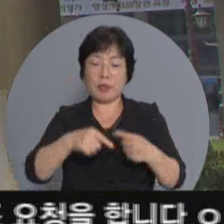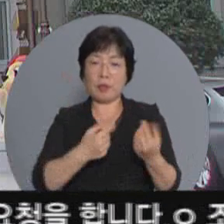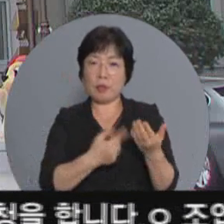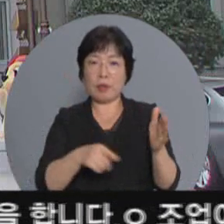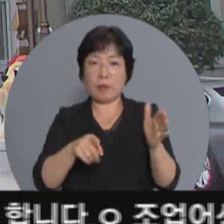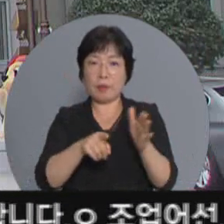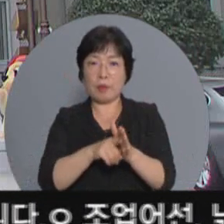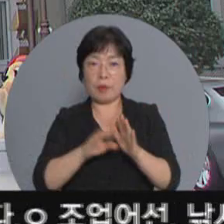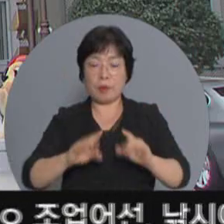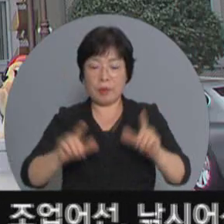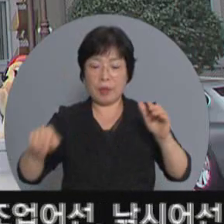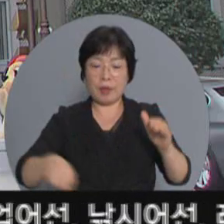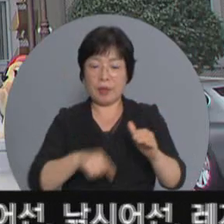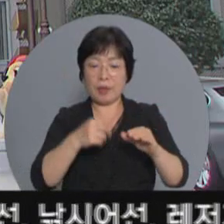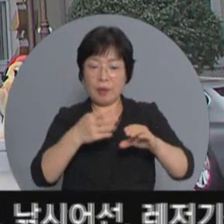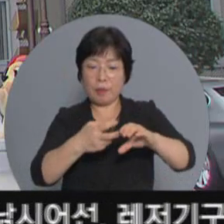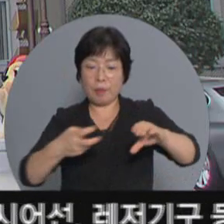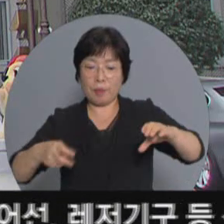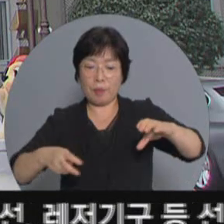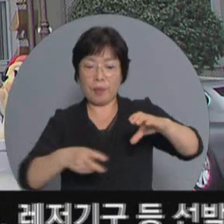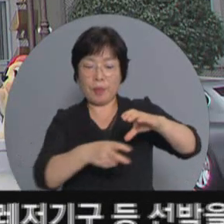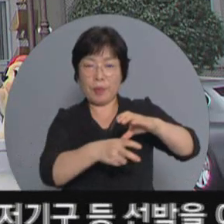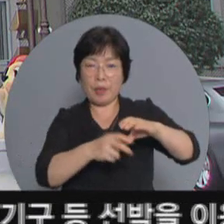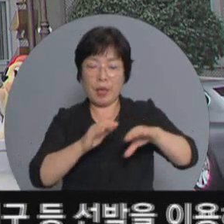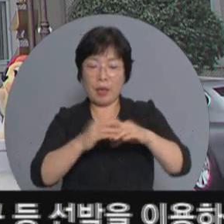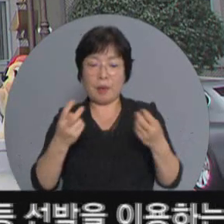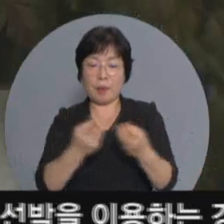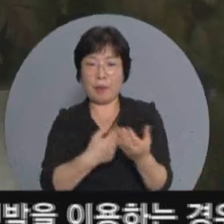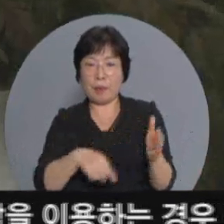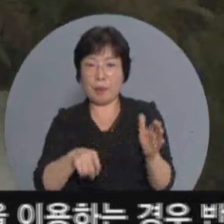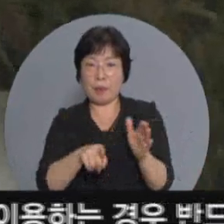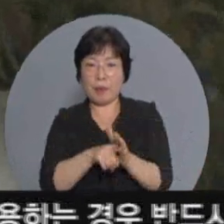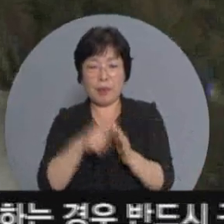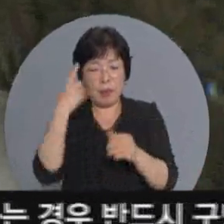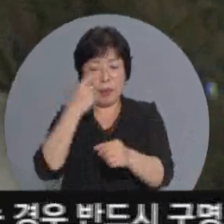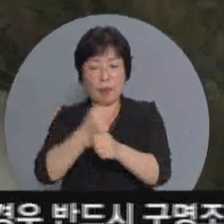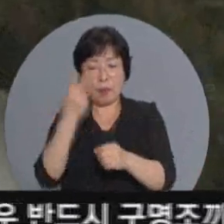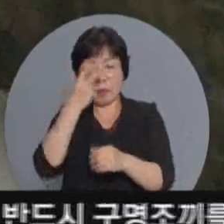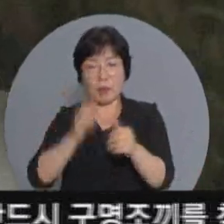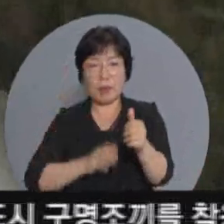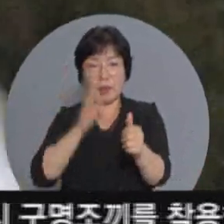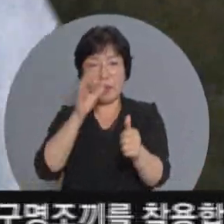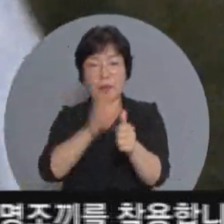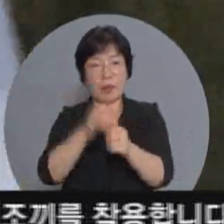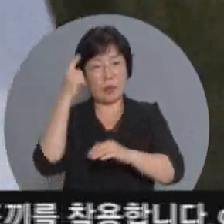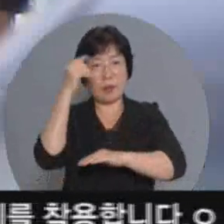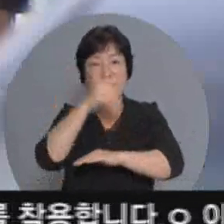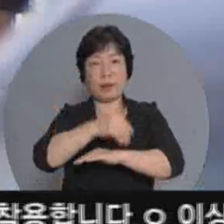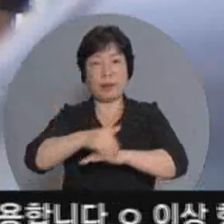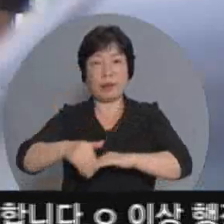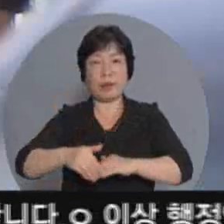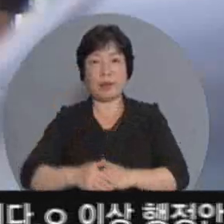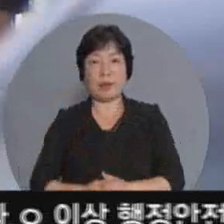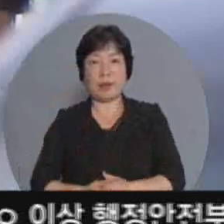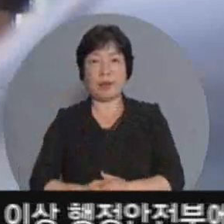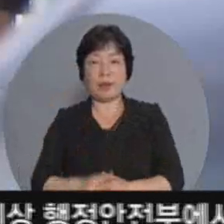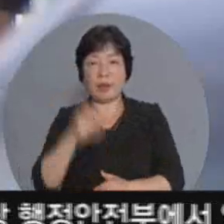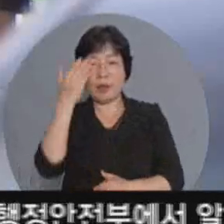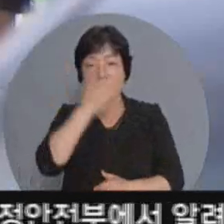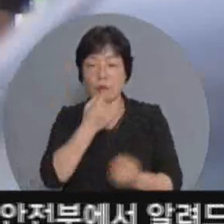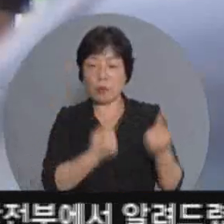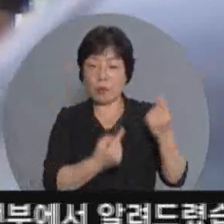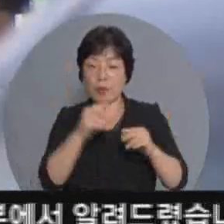감안해 올해 안에 해저 터널 건설 대응 전략 수립을 위한 연구 용역을 발주할 계획입니다. 상대적으로